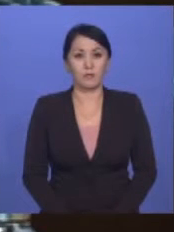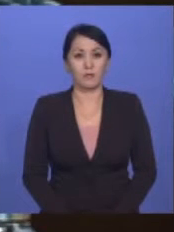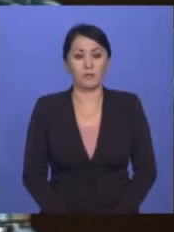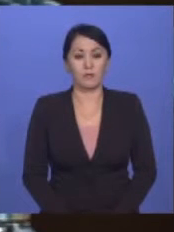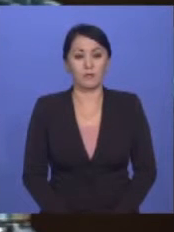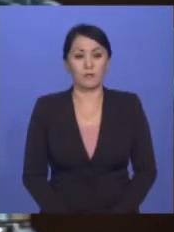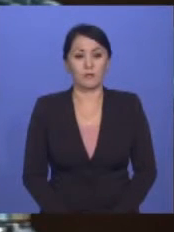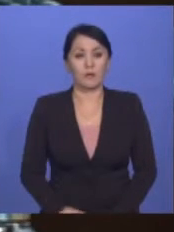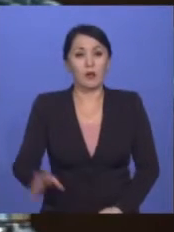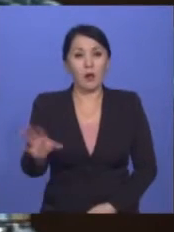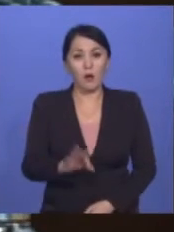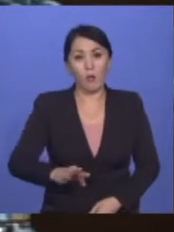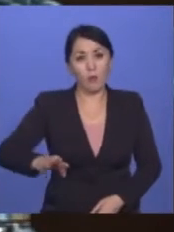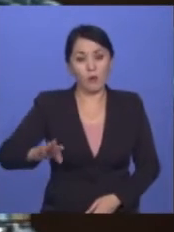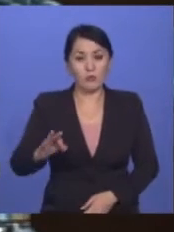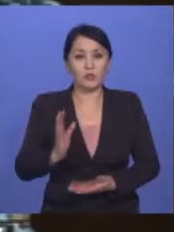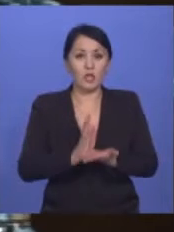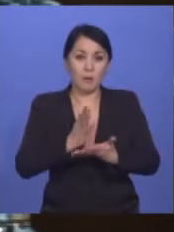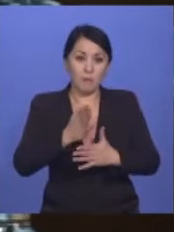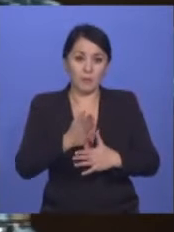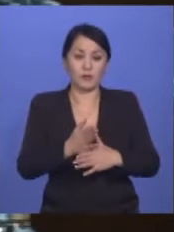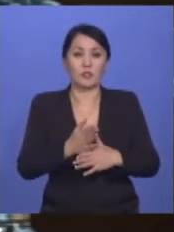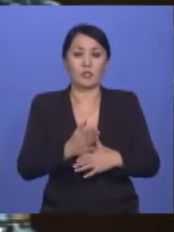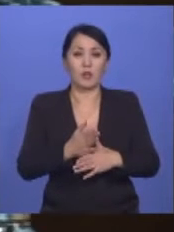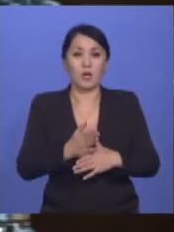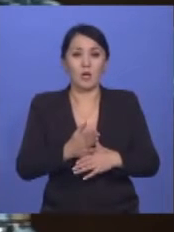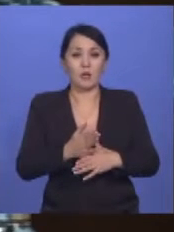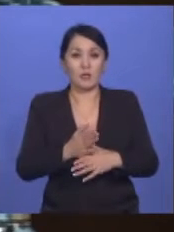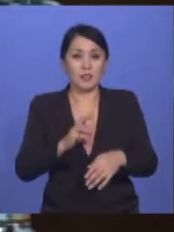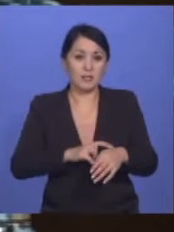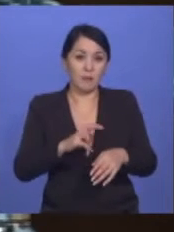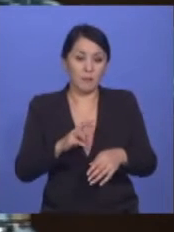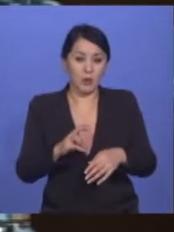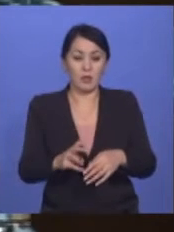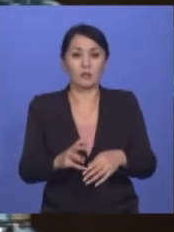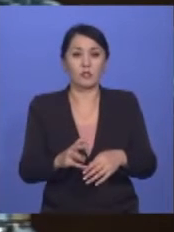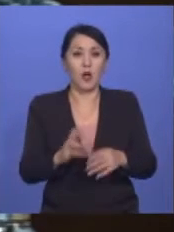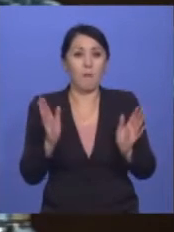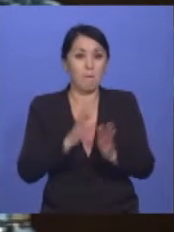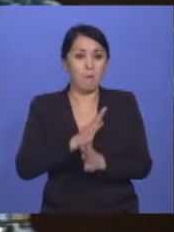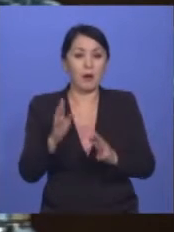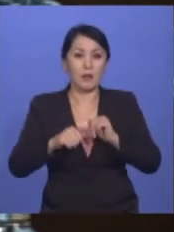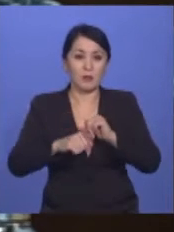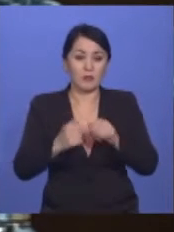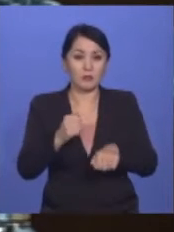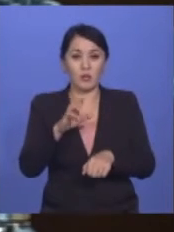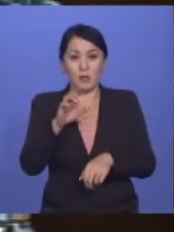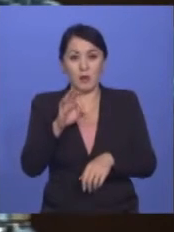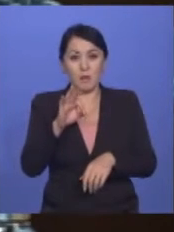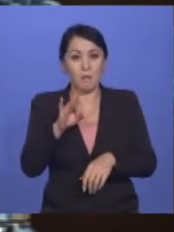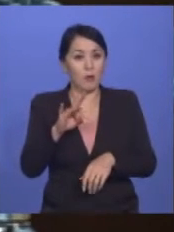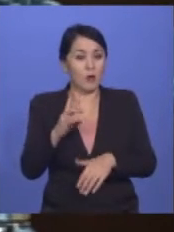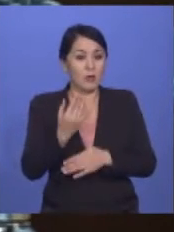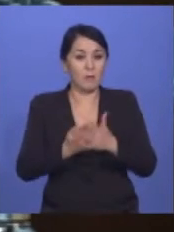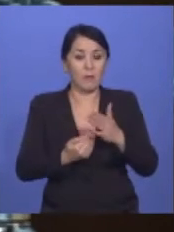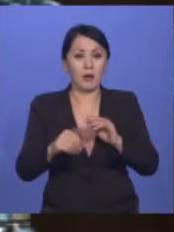2021-2022 года. Облыс тұрғындары мен қонақтарын дауылды ескертулерге құлақ асып, күн райы бұзылған жағдайда боранда жолға шықпауға кеңес